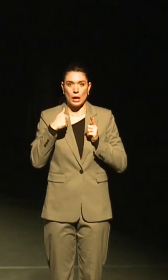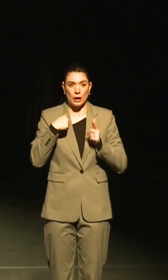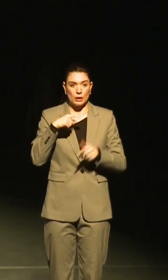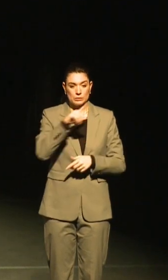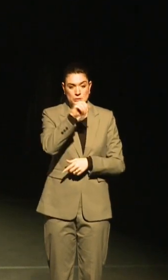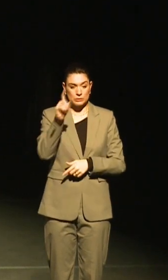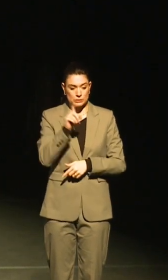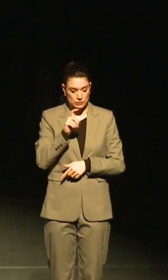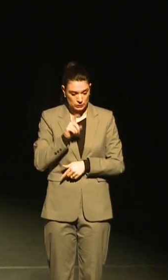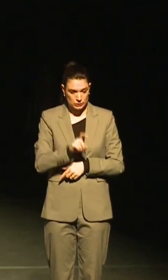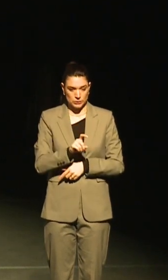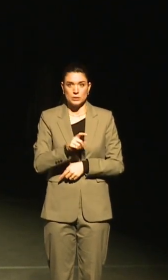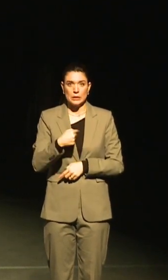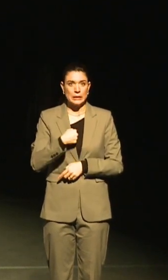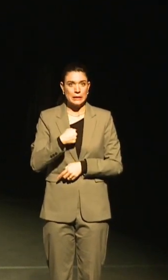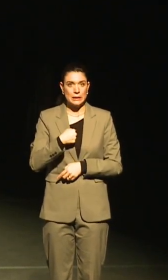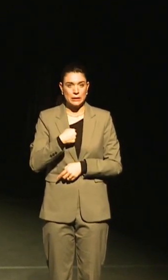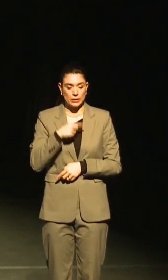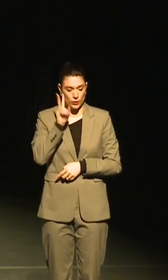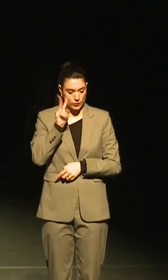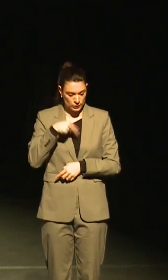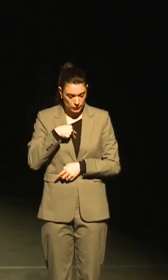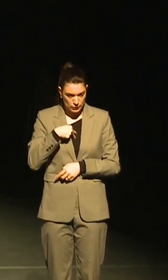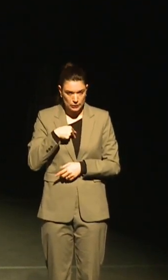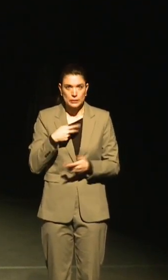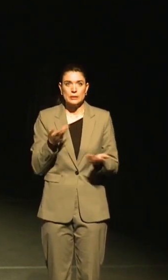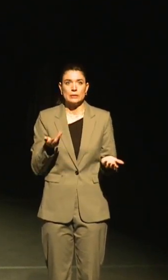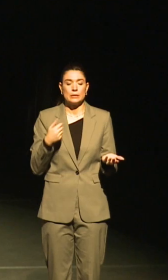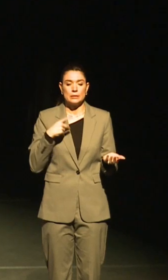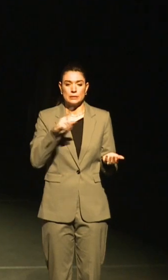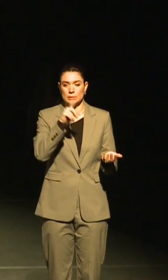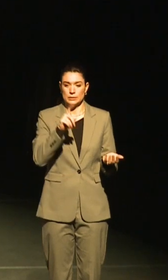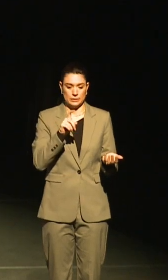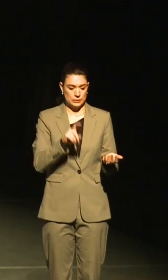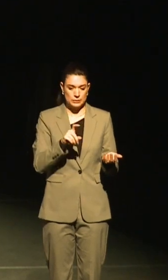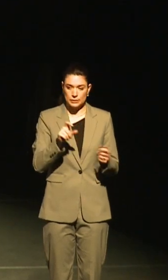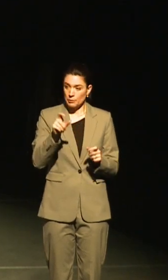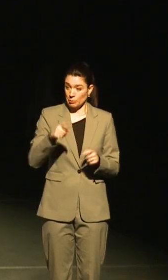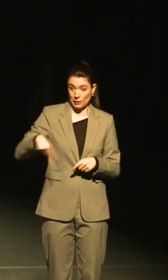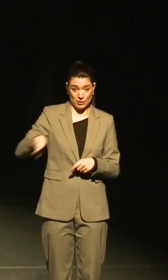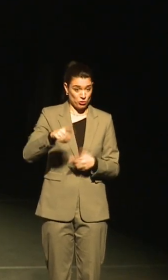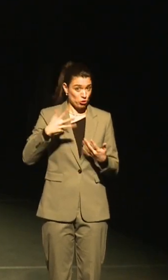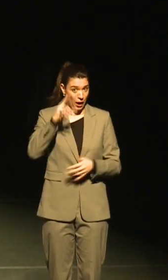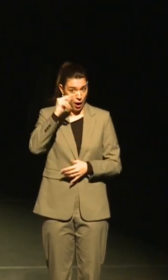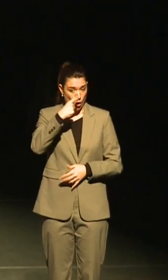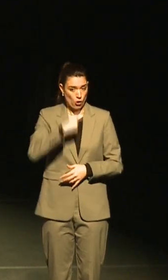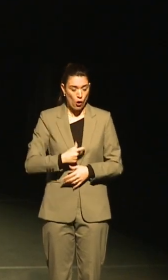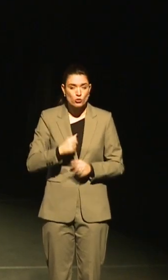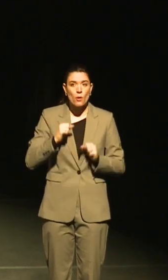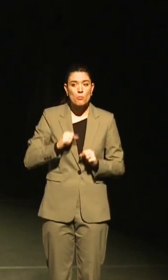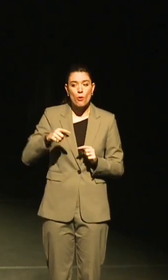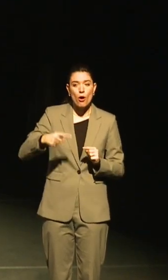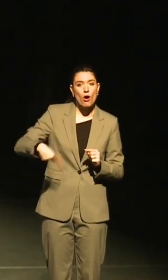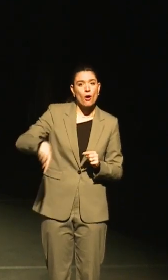abbastanza importante davanti ai miei occhi e che le persone che mi conoscevano mettessero in qualche dubbio